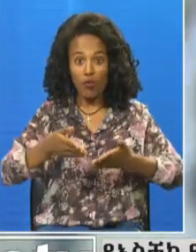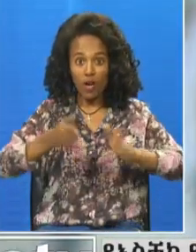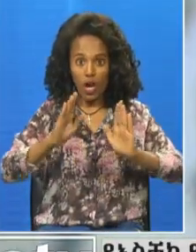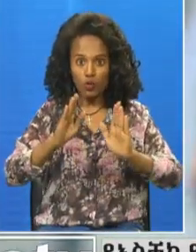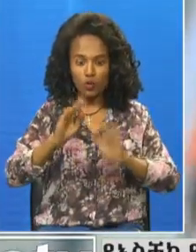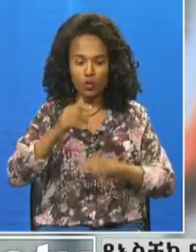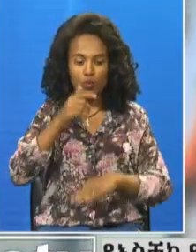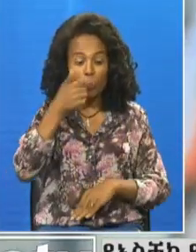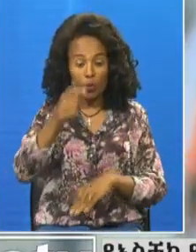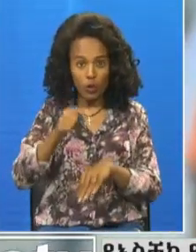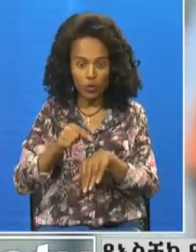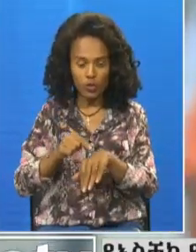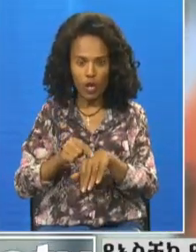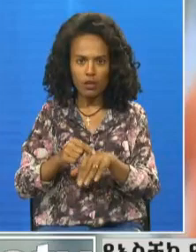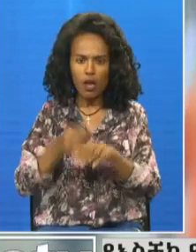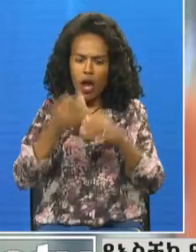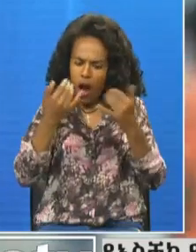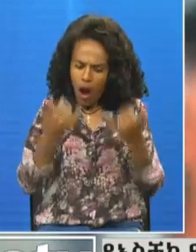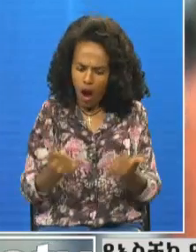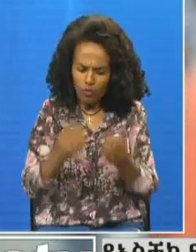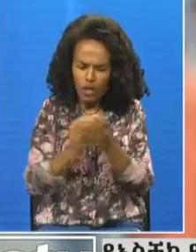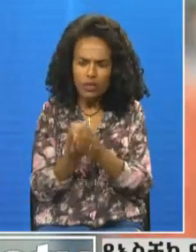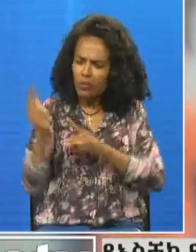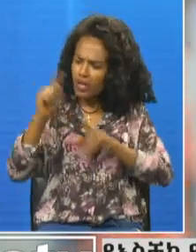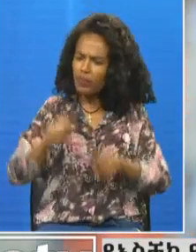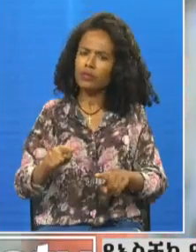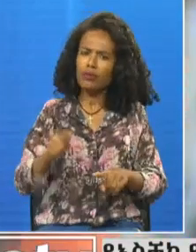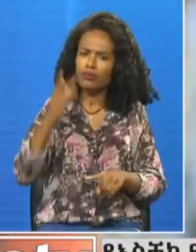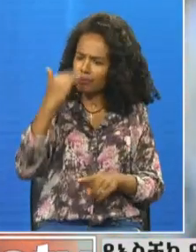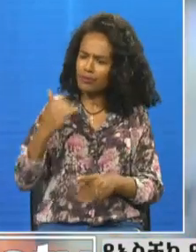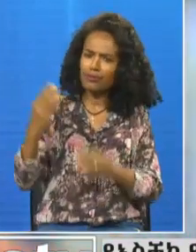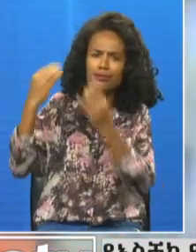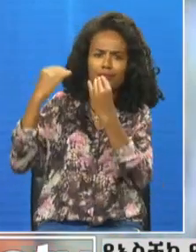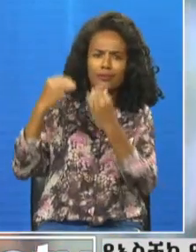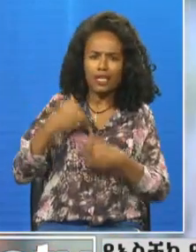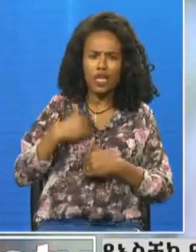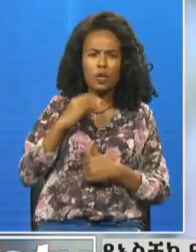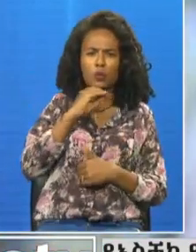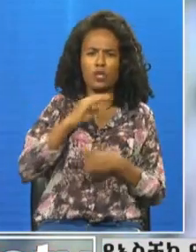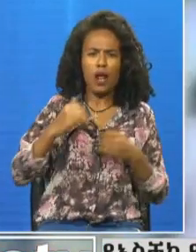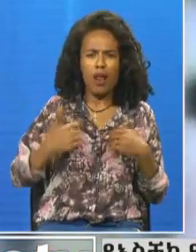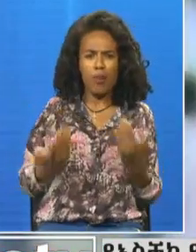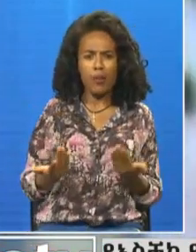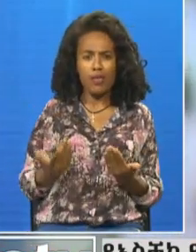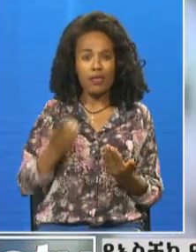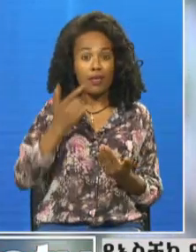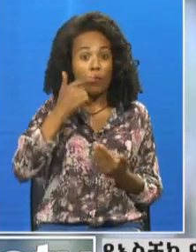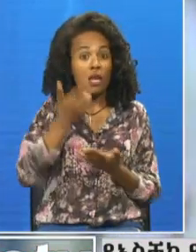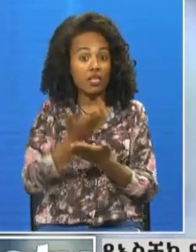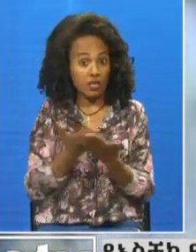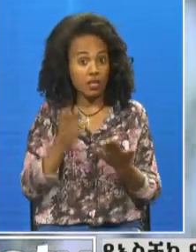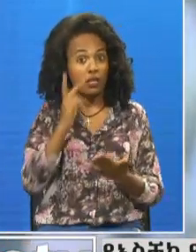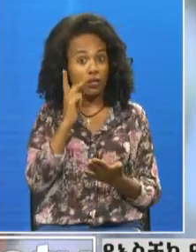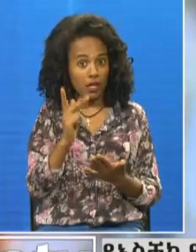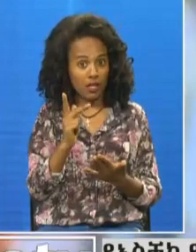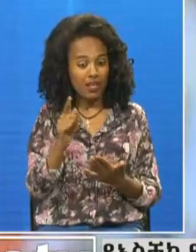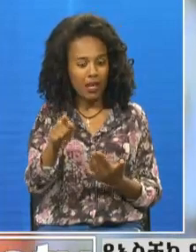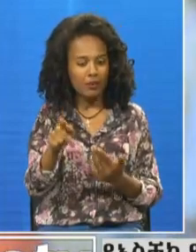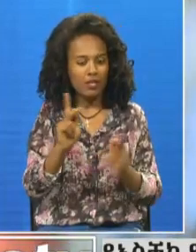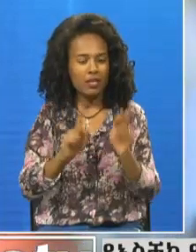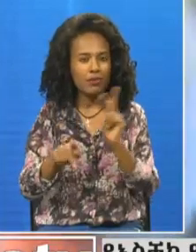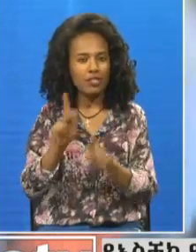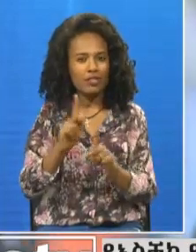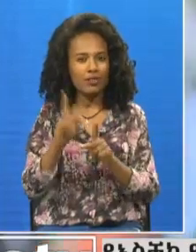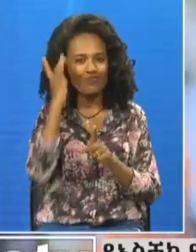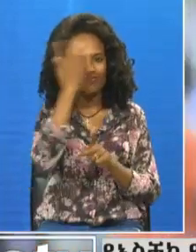እንግዲህ አንዱና ዋነኛው በዜጎች የተላለፈው በትራንስፖርት አገልግሎት የሚሰጡ ትራንስፖርቶች እንግዲህ